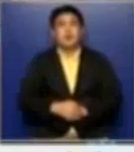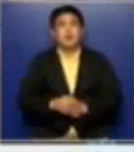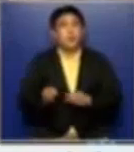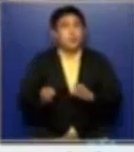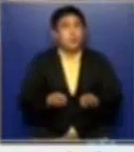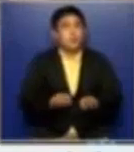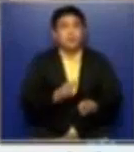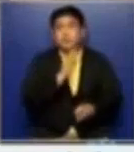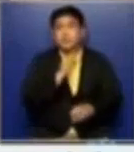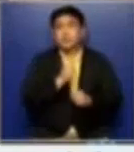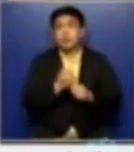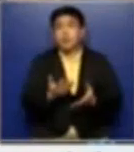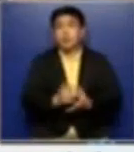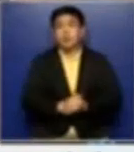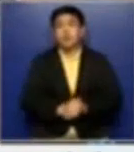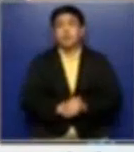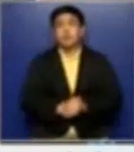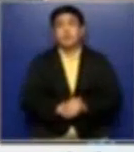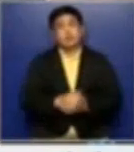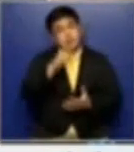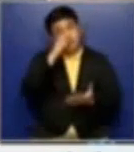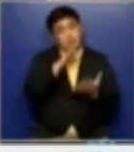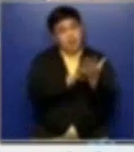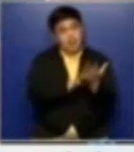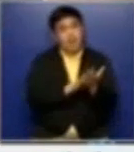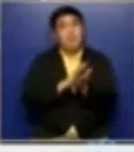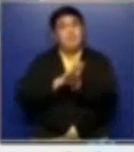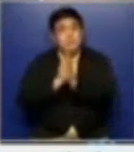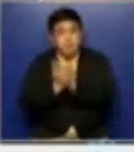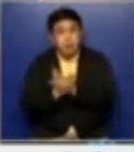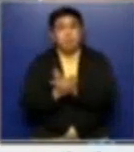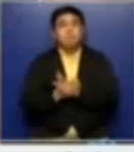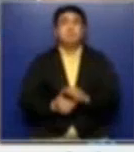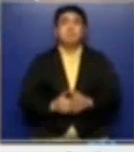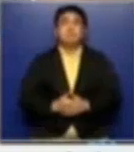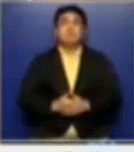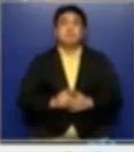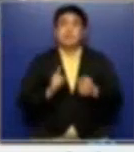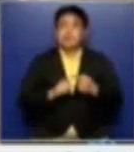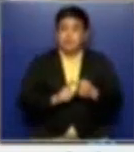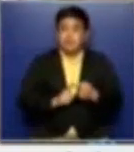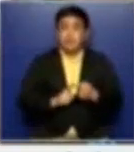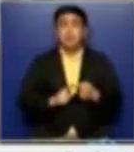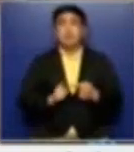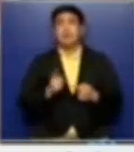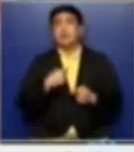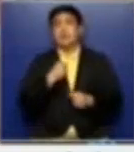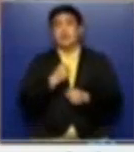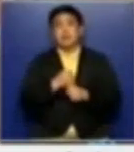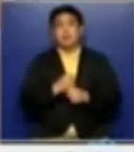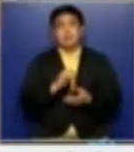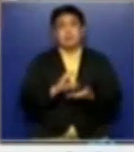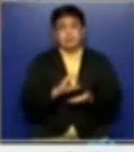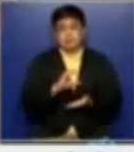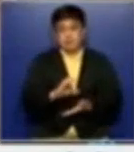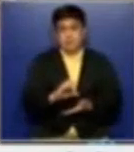นี่ประเทศต้องปรับใหม่หนึ่งเราอยากให้ทำงบประมาณฉบับนี้ฉ